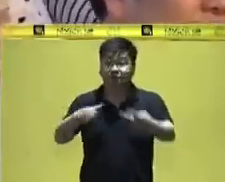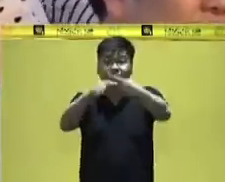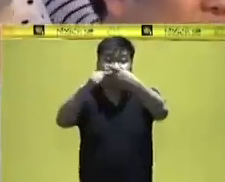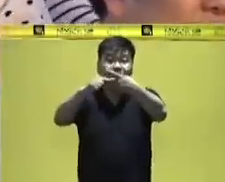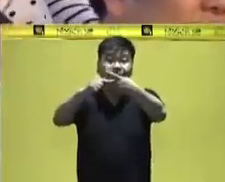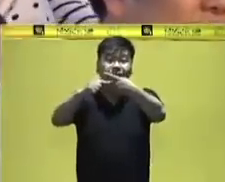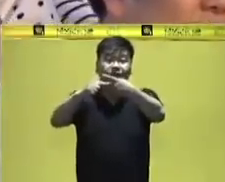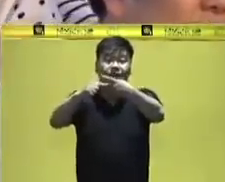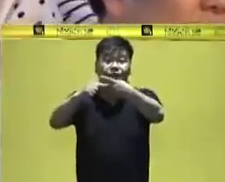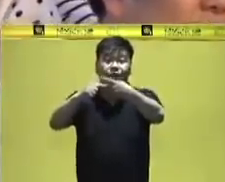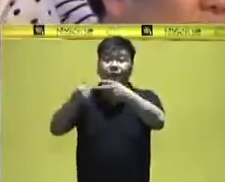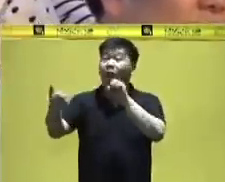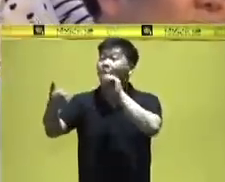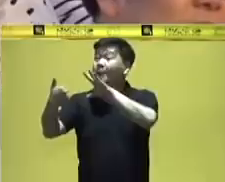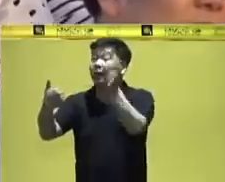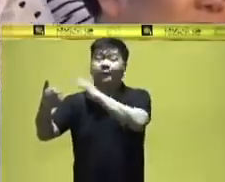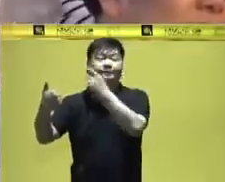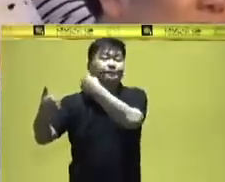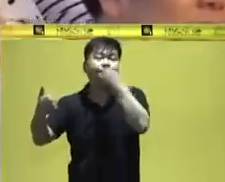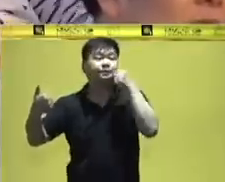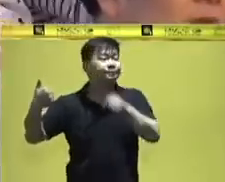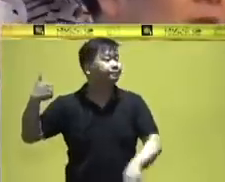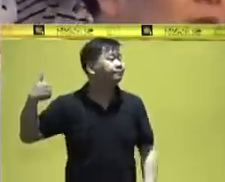둘째, 절대 말을 붙이지 않는다.